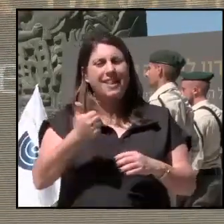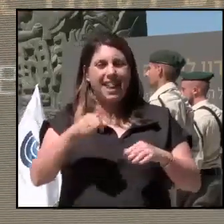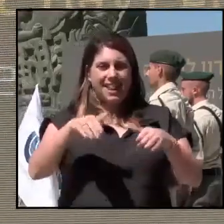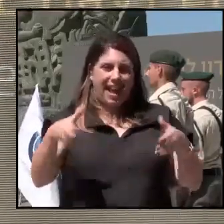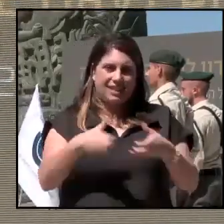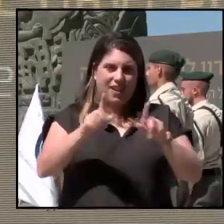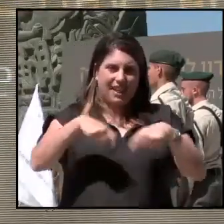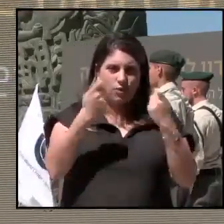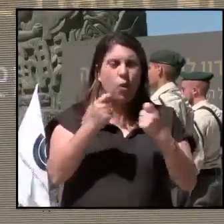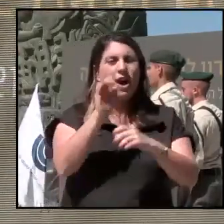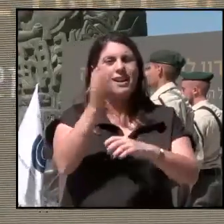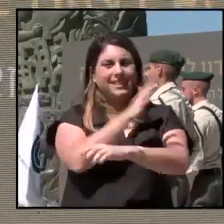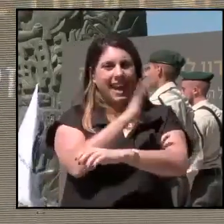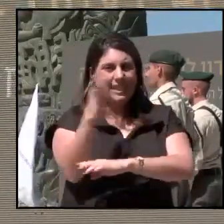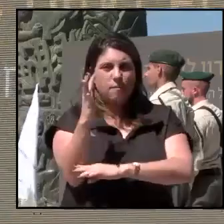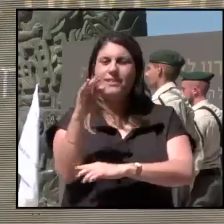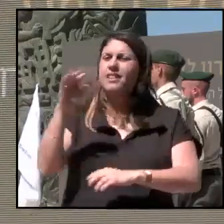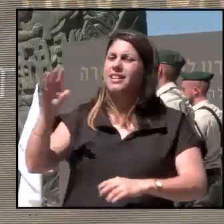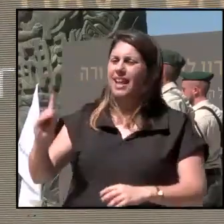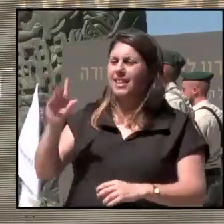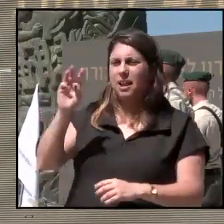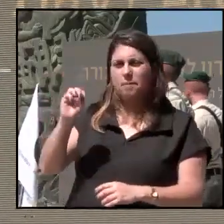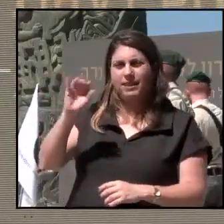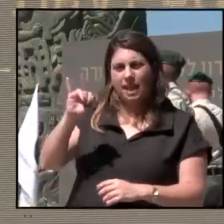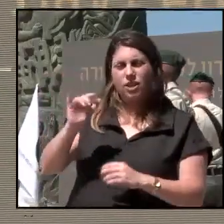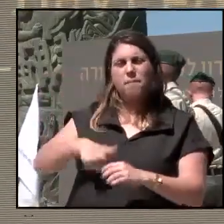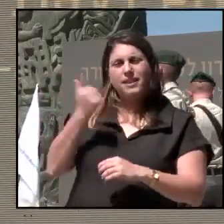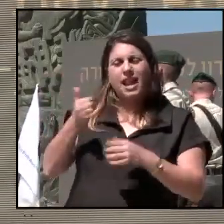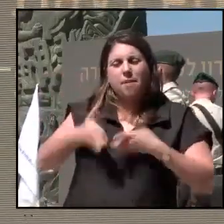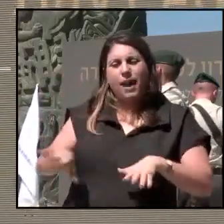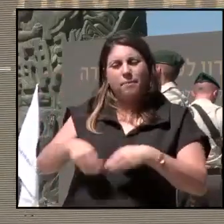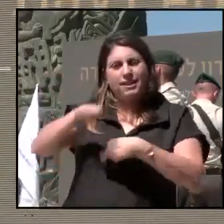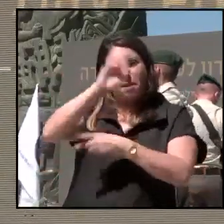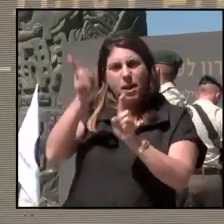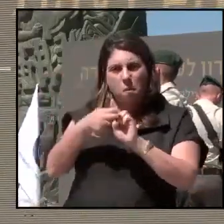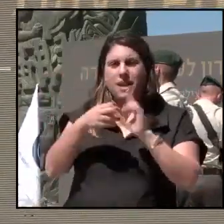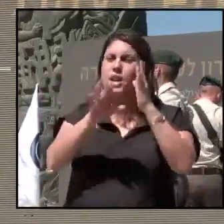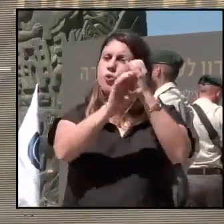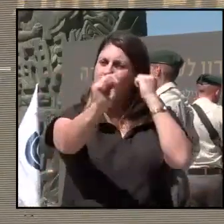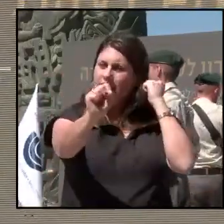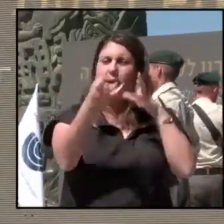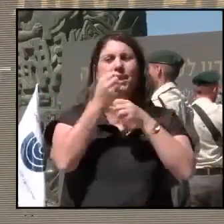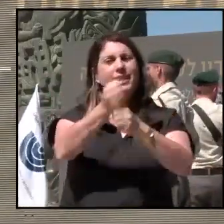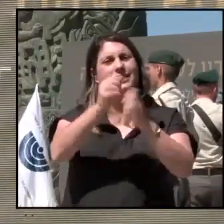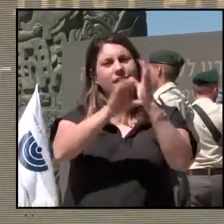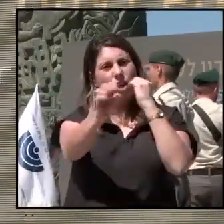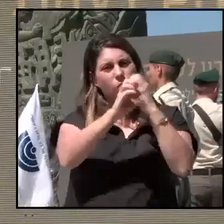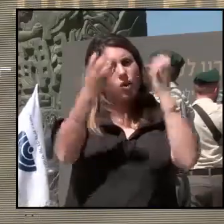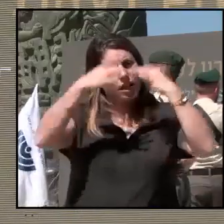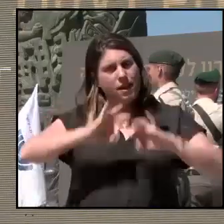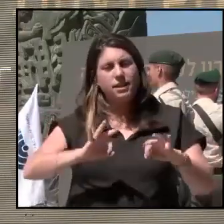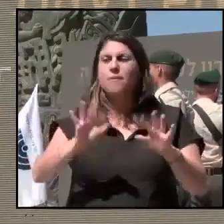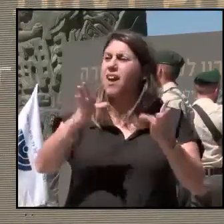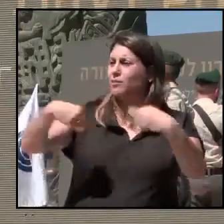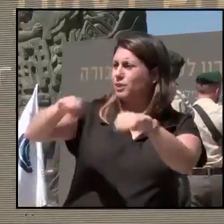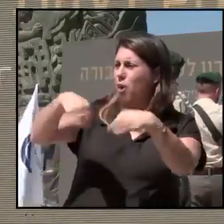לישראל, דניאל מריאשין, מנכ"ל בני ברית הבינלאומי, שגרירים ונציגי השגרירויות הנכבדים, בני